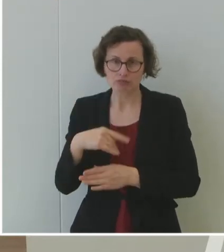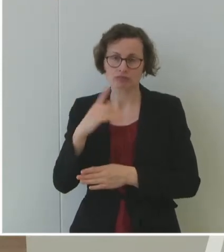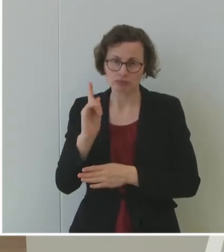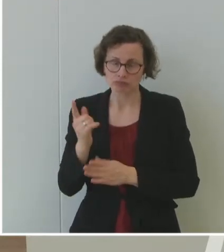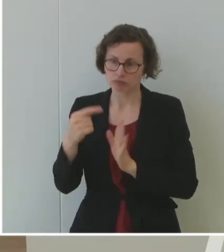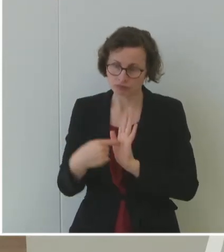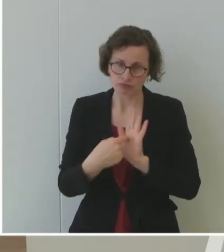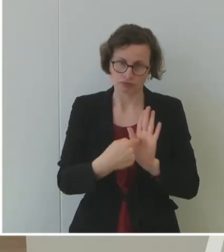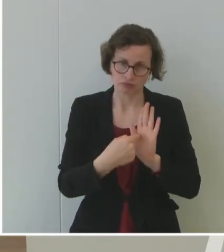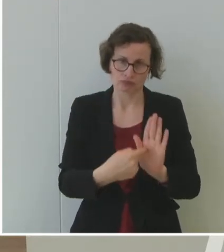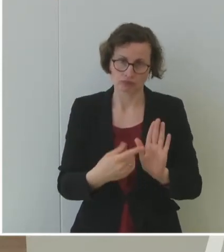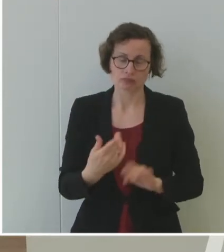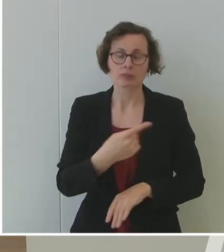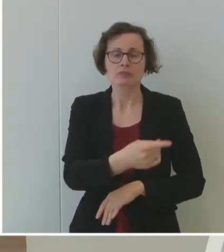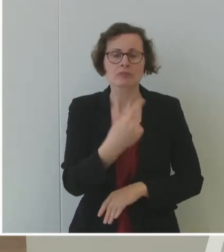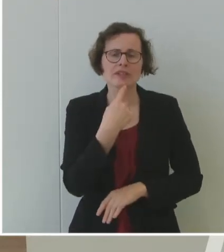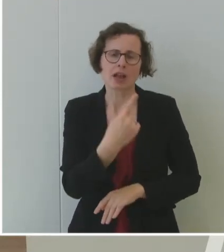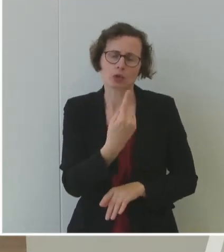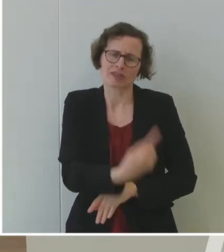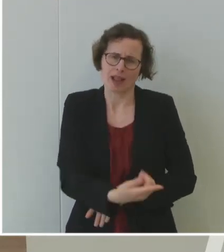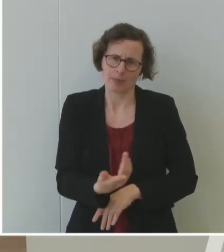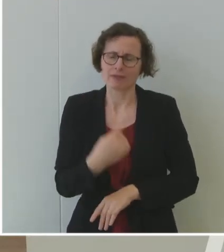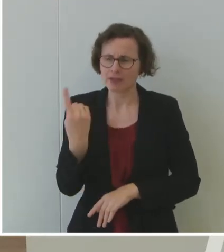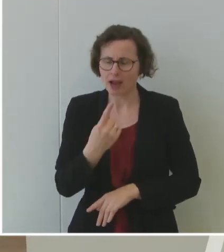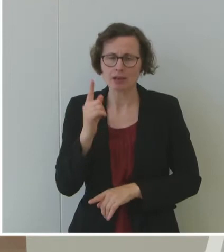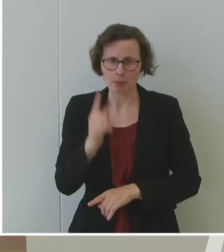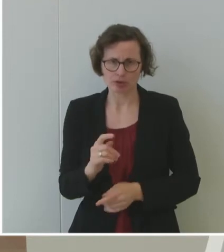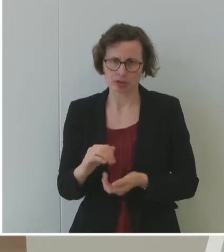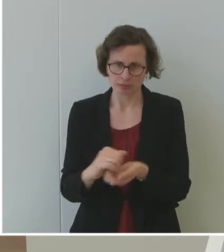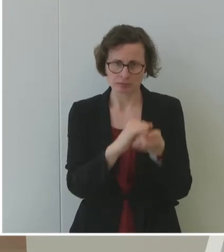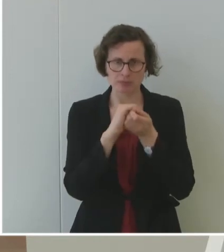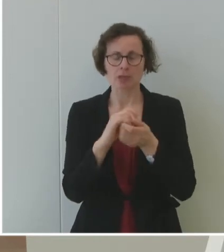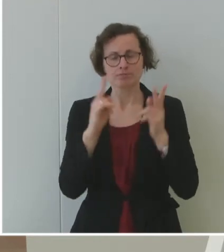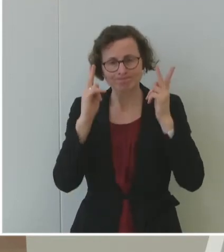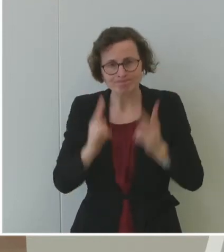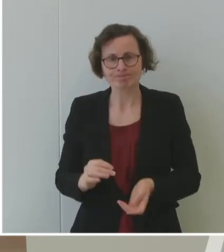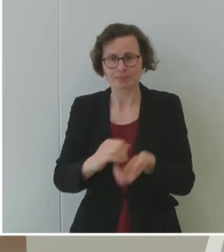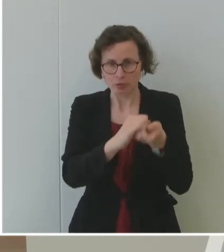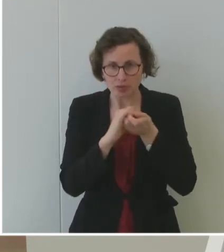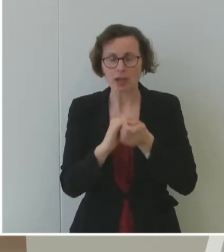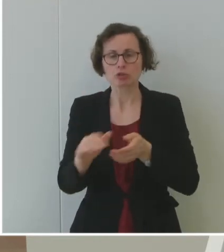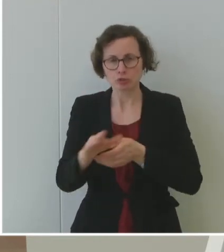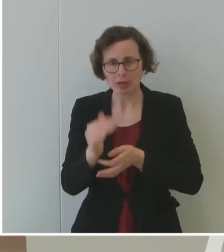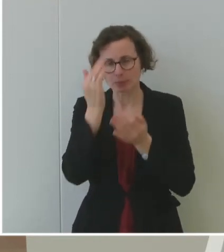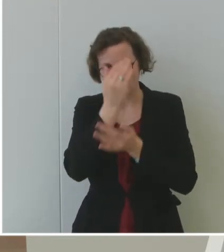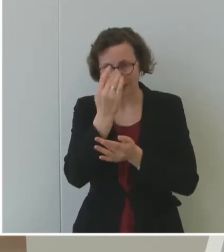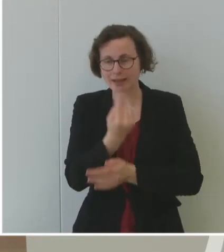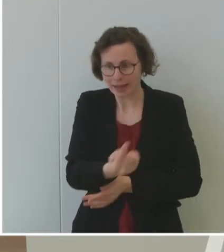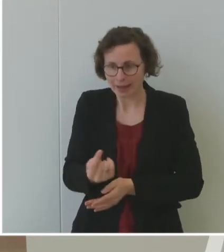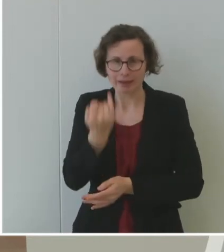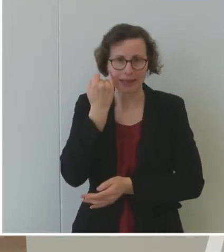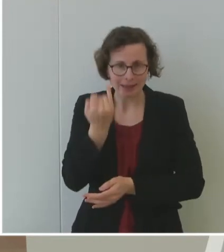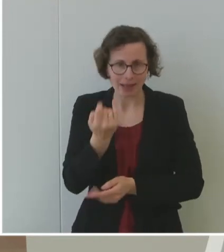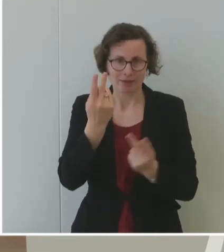lassen. Sie sagen es ja selbst, wir alle müssen zusammenstehen, solidarisch sein, die Köpfe zusammenstecken. Jede Idee zählt,